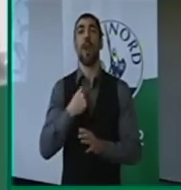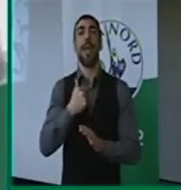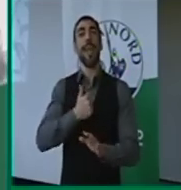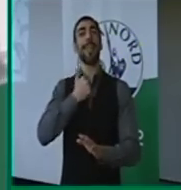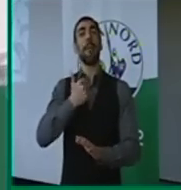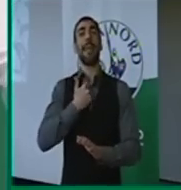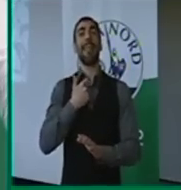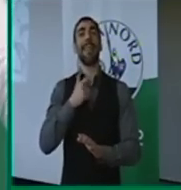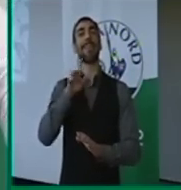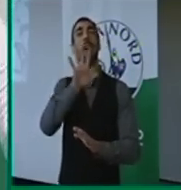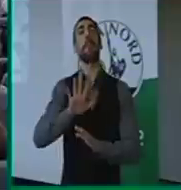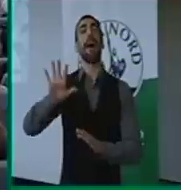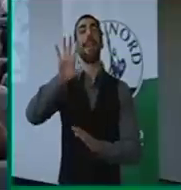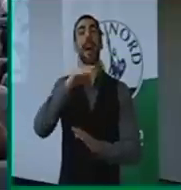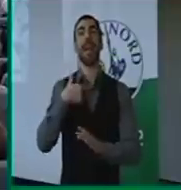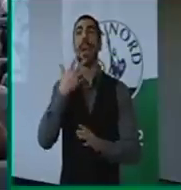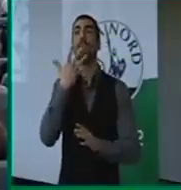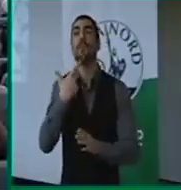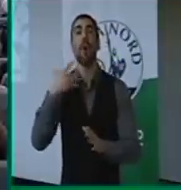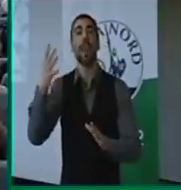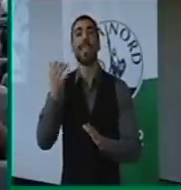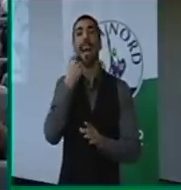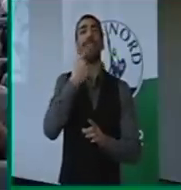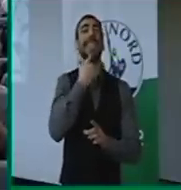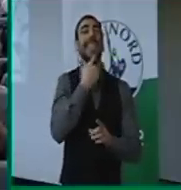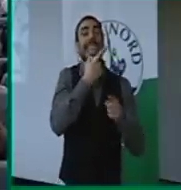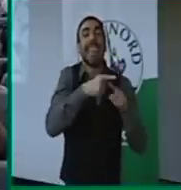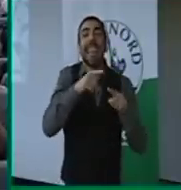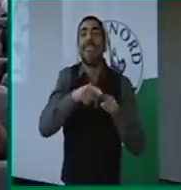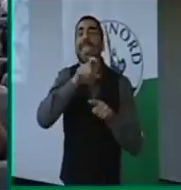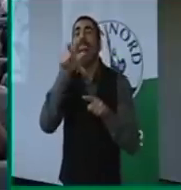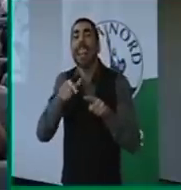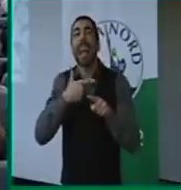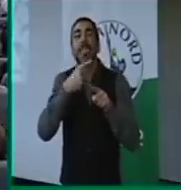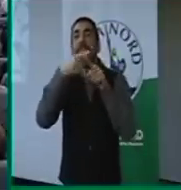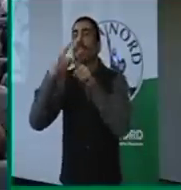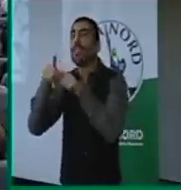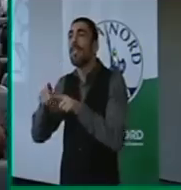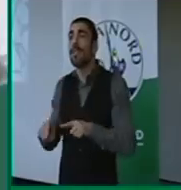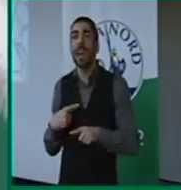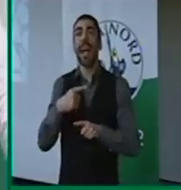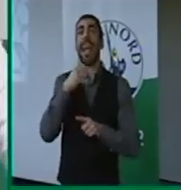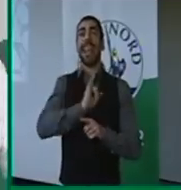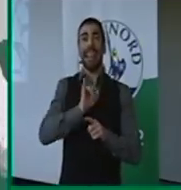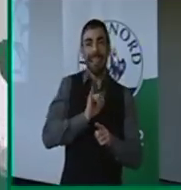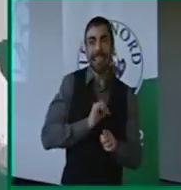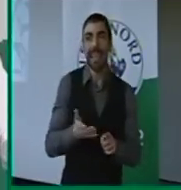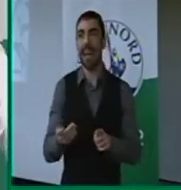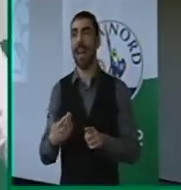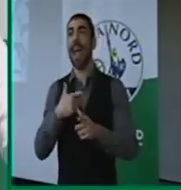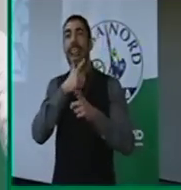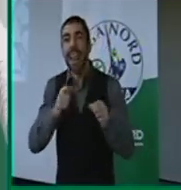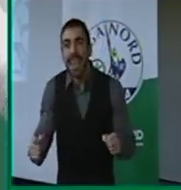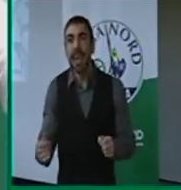Padania che proverà a salvare tutte le diversità che ci sono in Italia tutte le identità tutte le